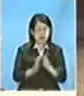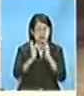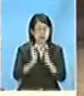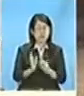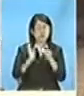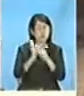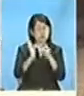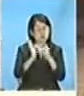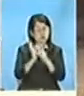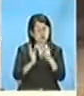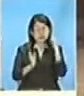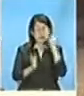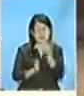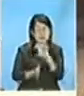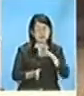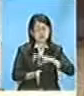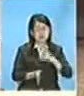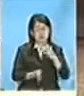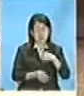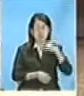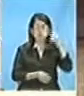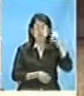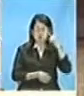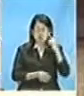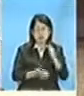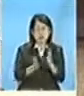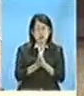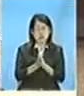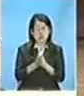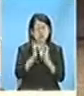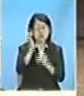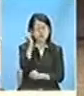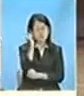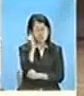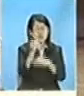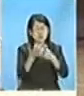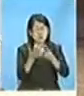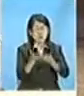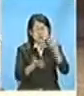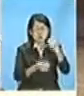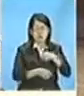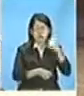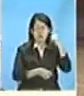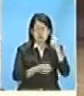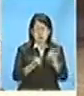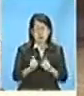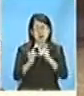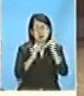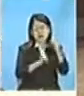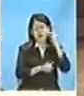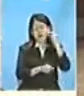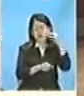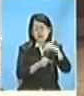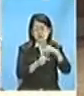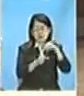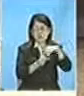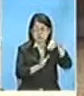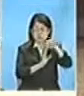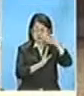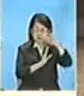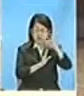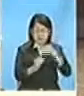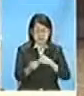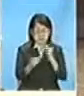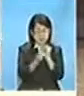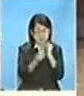ตั้งแต่ระดับล่างสุดจนถึงระดับบนสุดการอยู่เชียงใหม่ทำให้ดิฉันมีโอกาสทำงานทางด้านพัฒนาชนบท